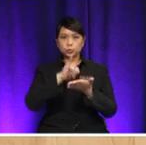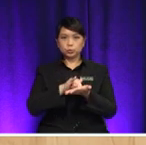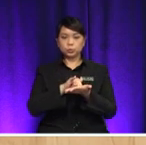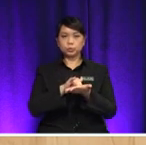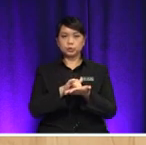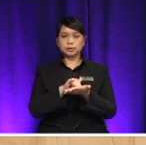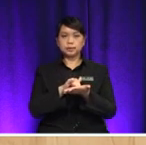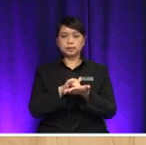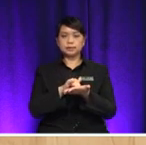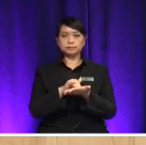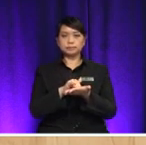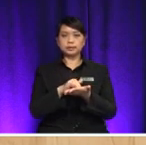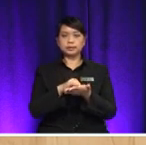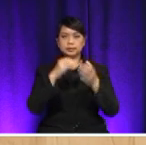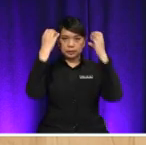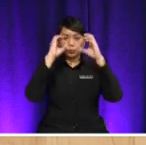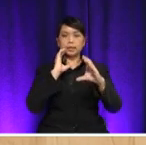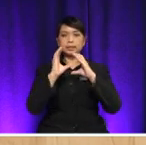kita panggil permudahkan